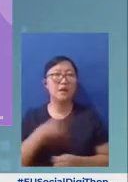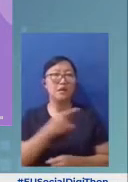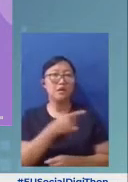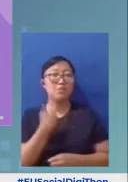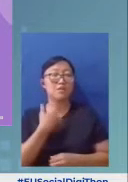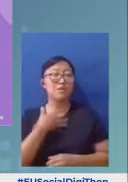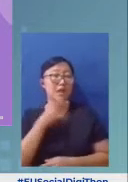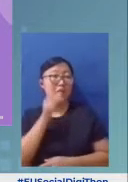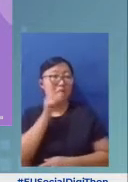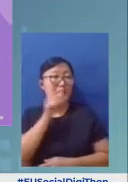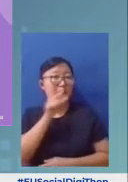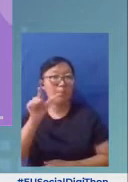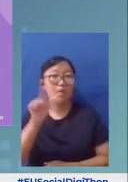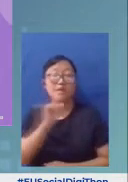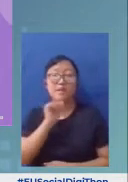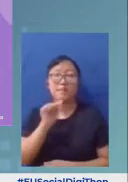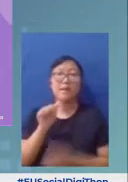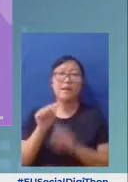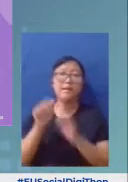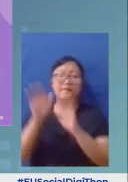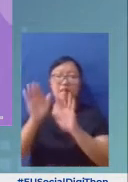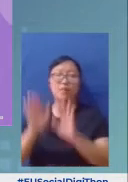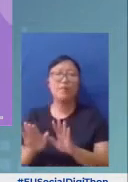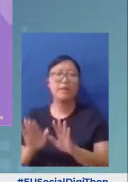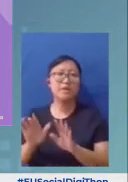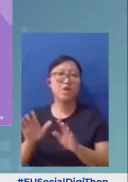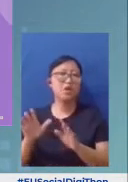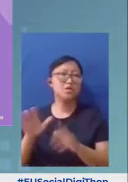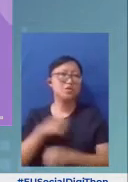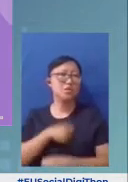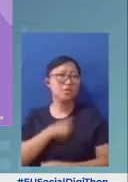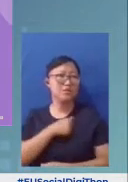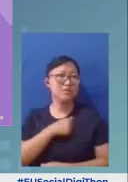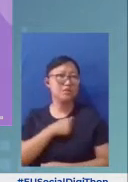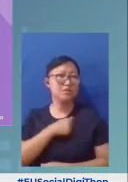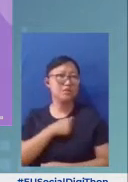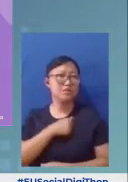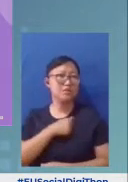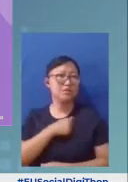Contohnya, ketika kita melapor